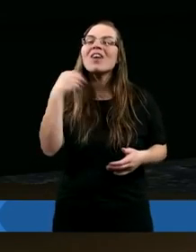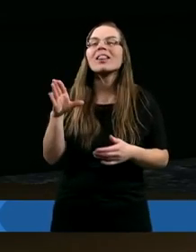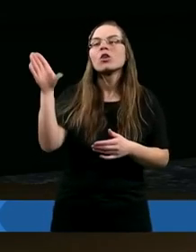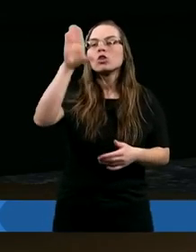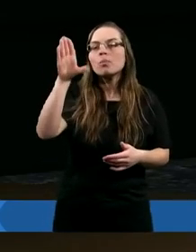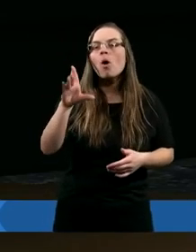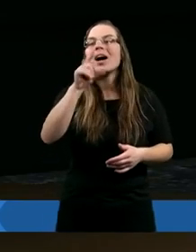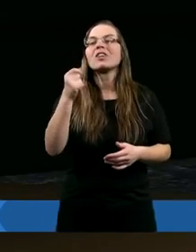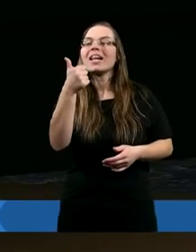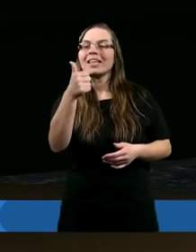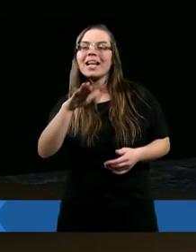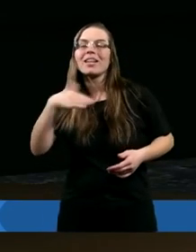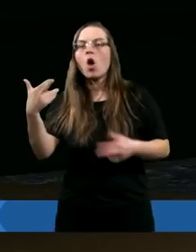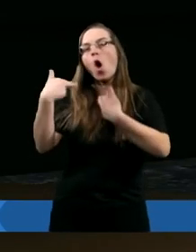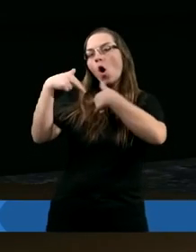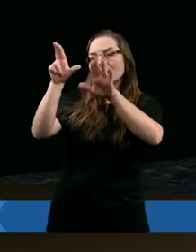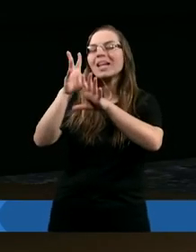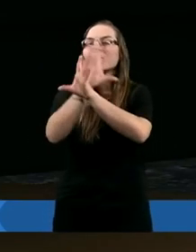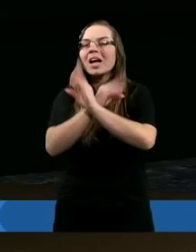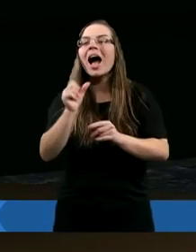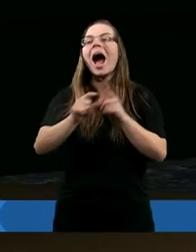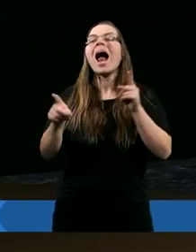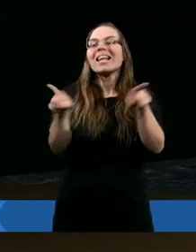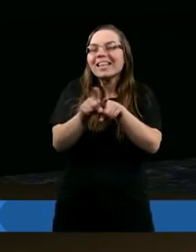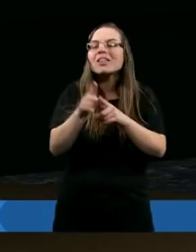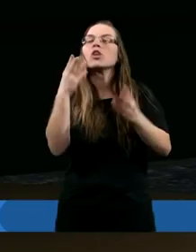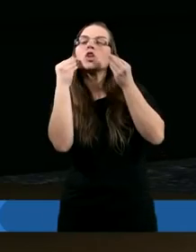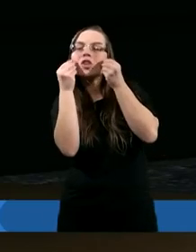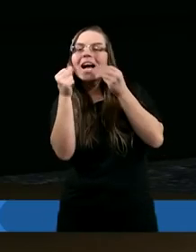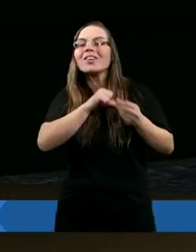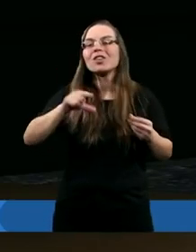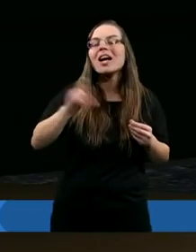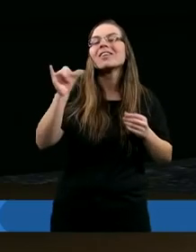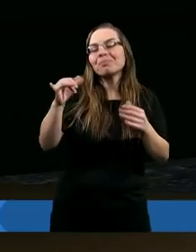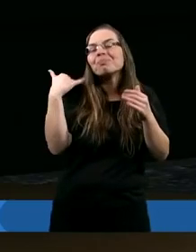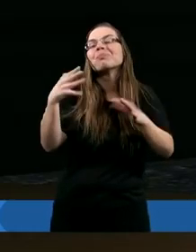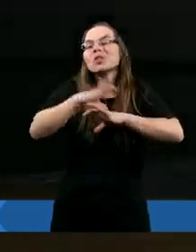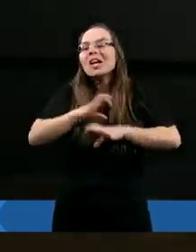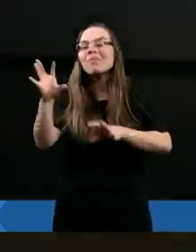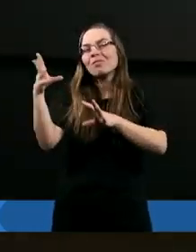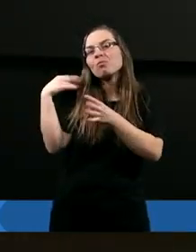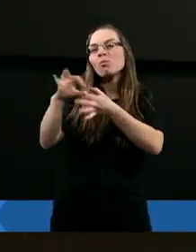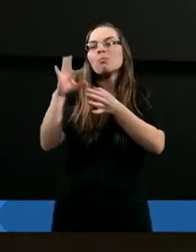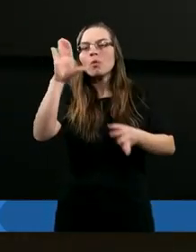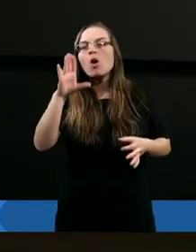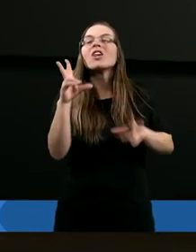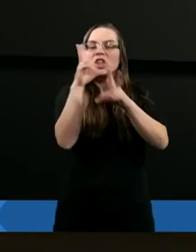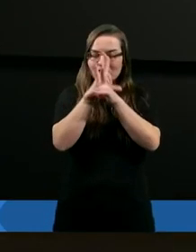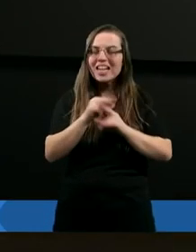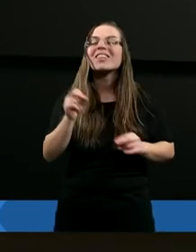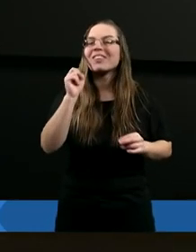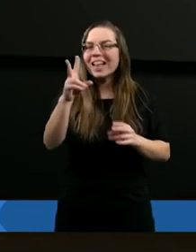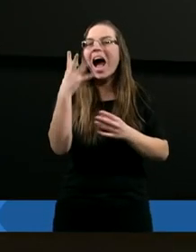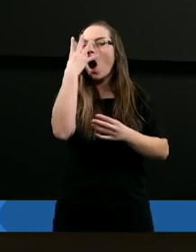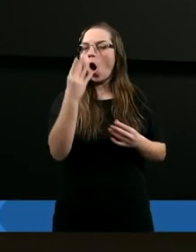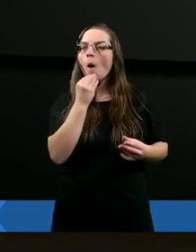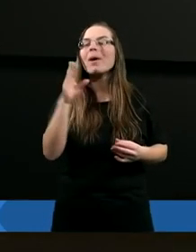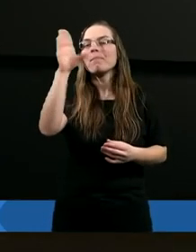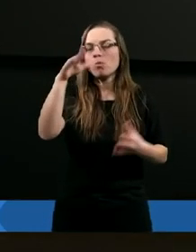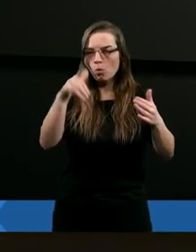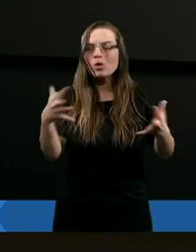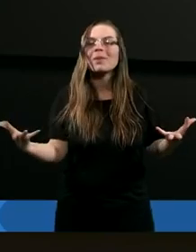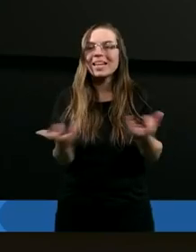trzeba Mu oddać szacunek, a zarazem cieszyć się i wyjść właśnie z tym Bogiem. Rzeczywiście taki obraz Boga